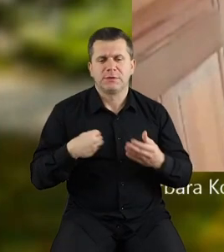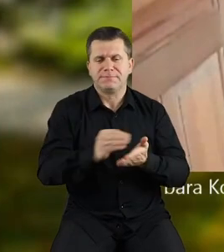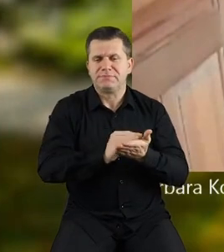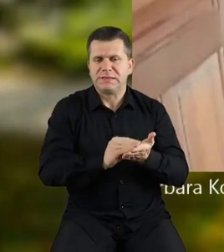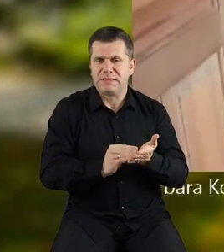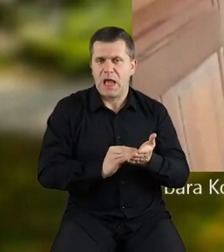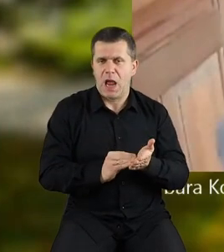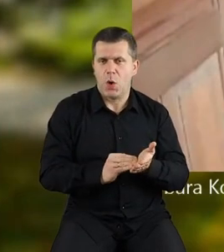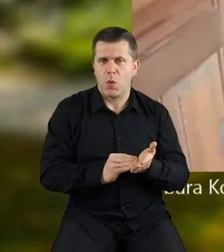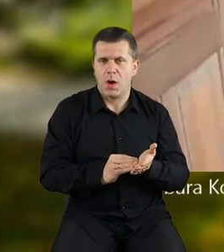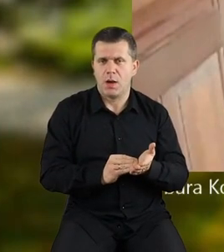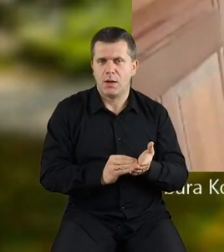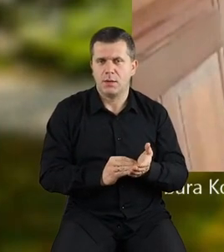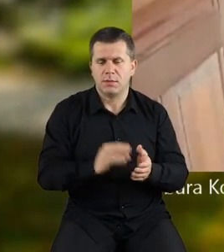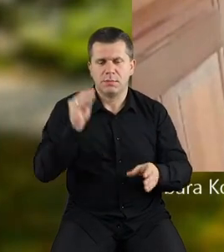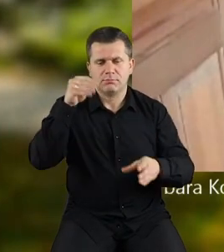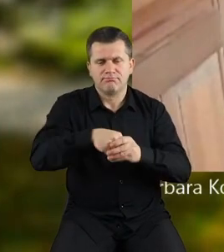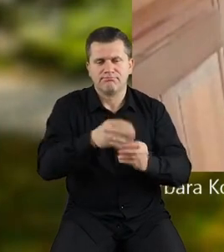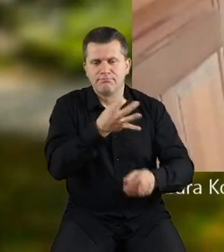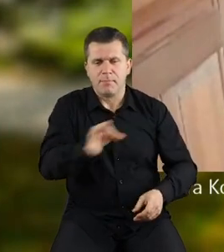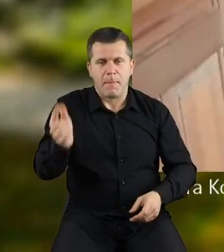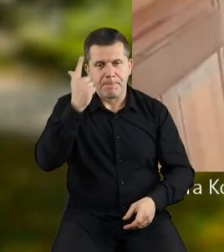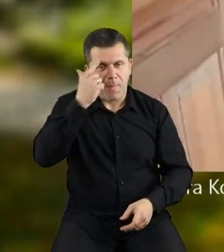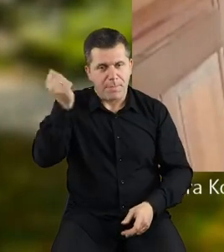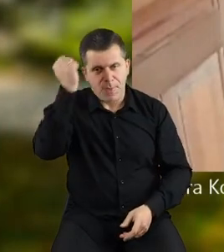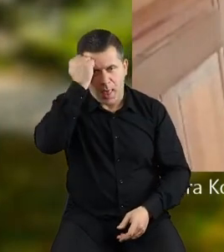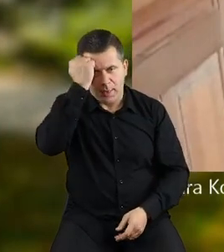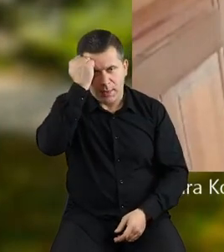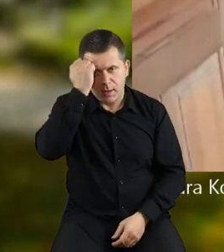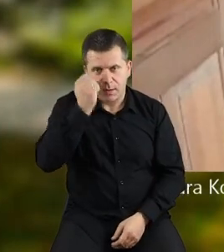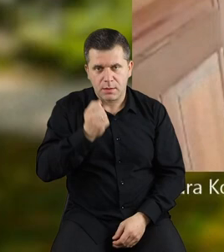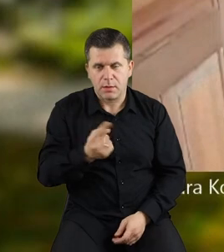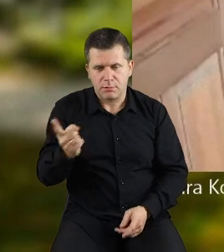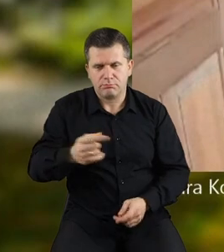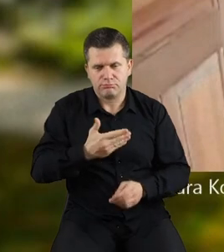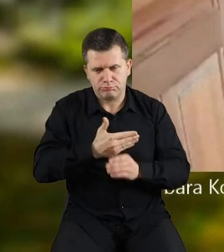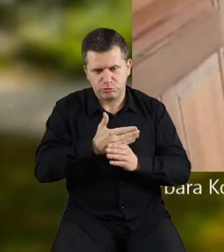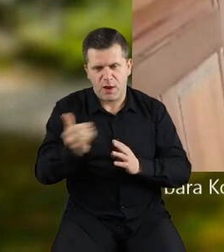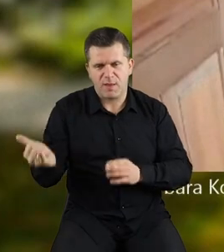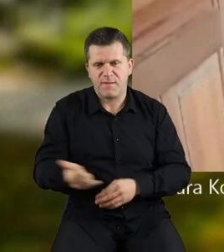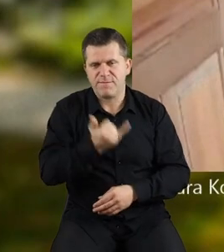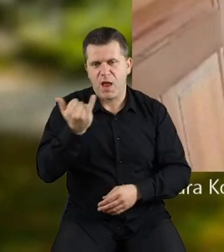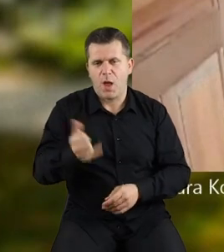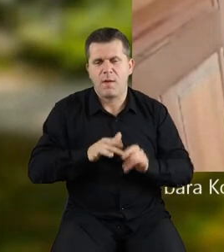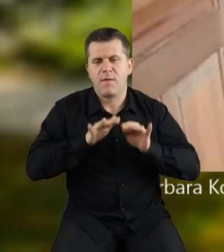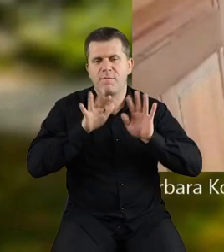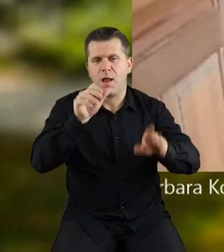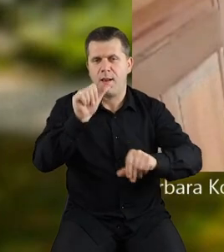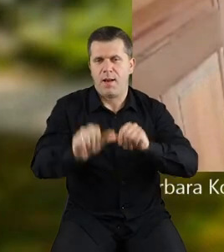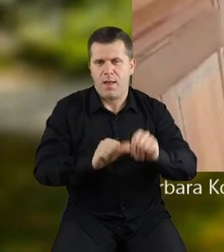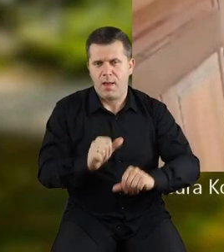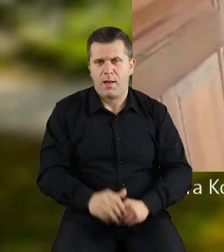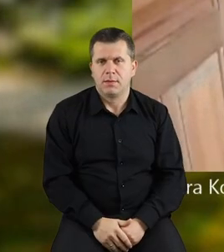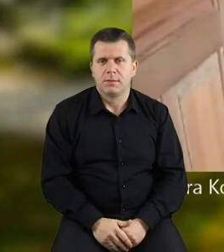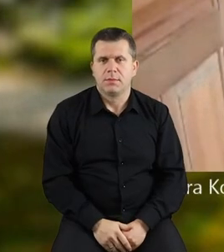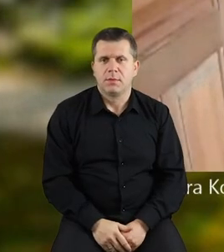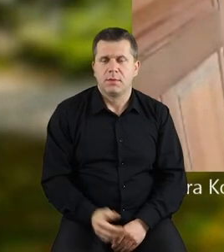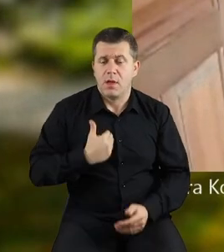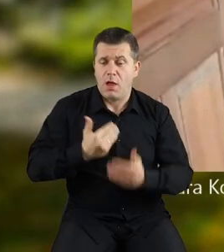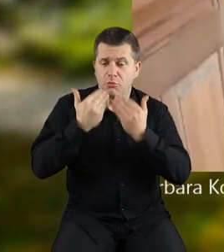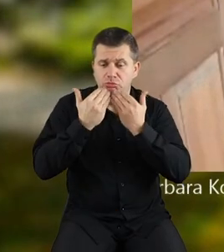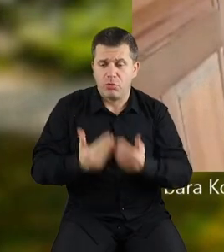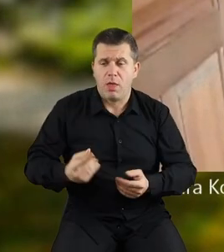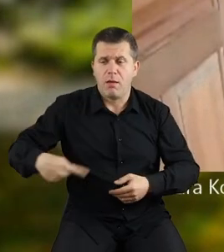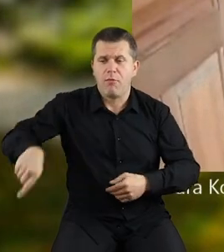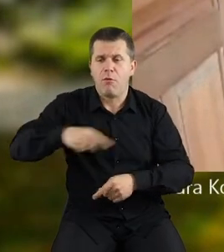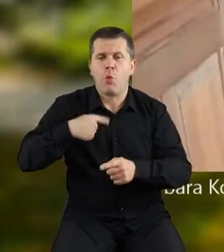swoje życie w takich pamiętnikach, które przetrwały wiele lat.